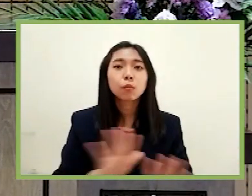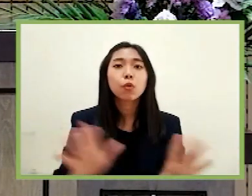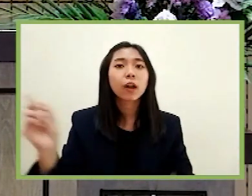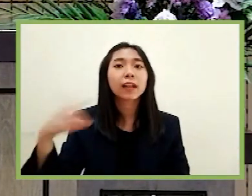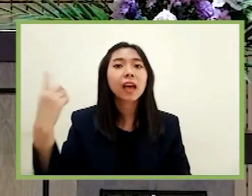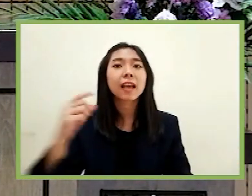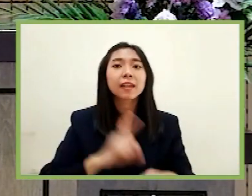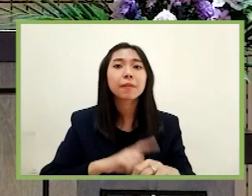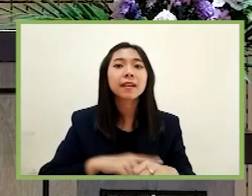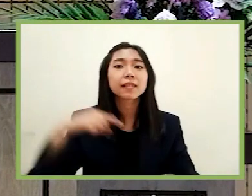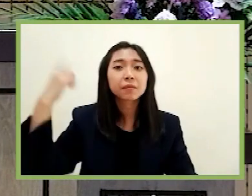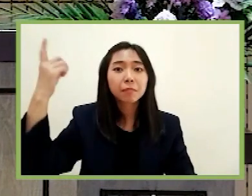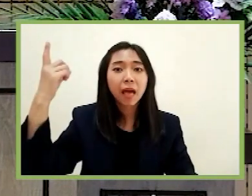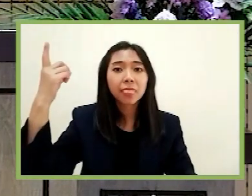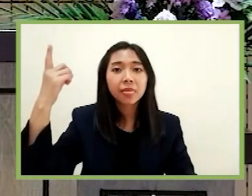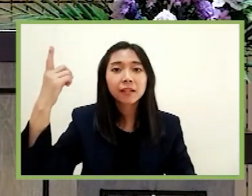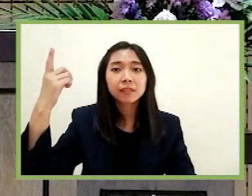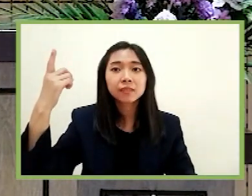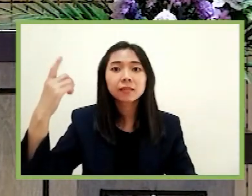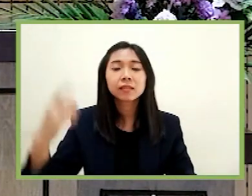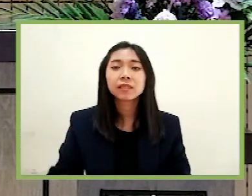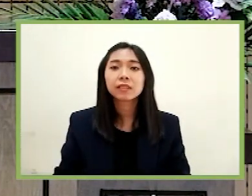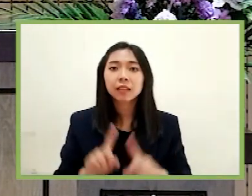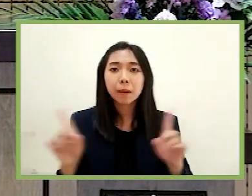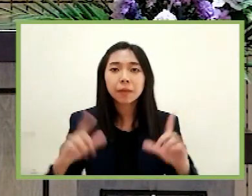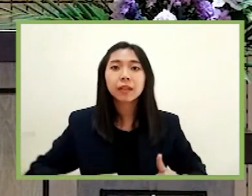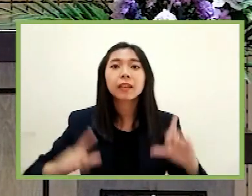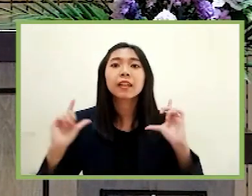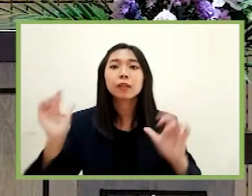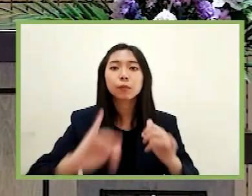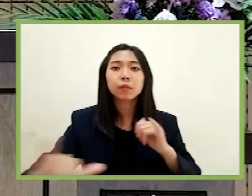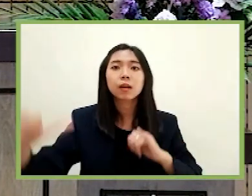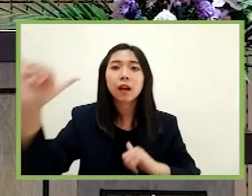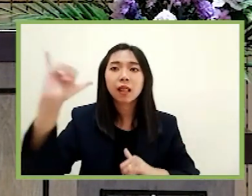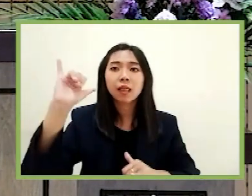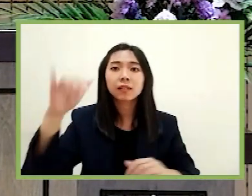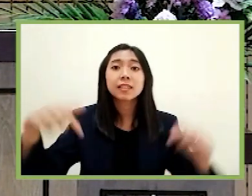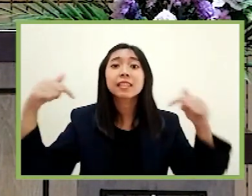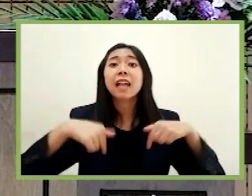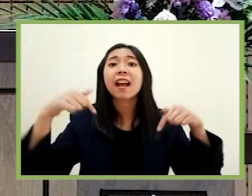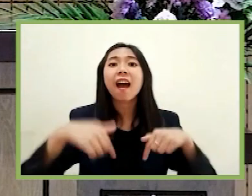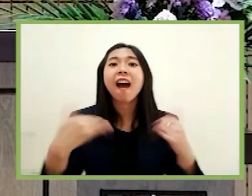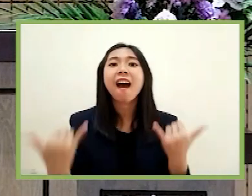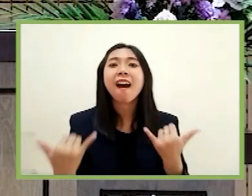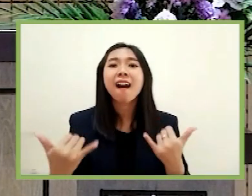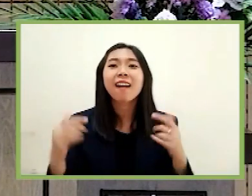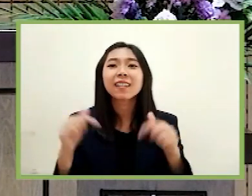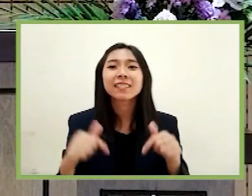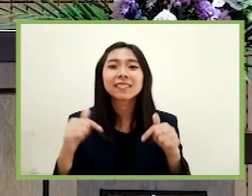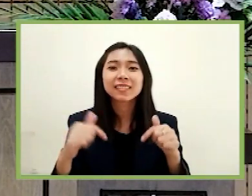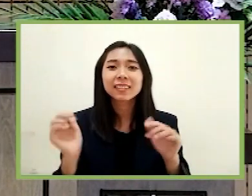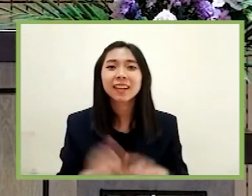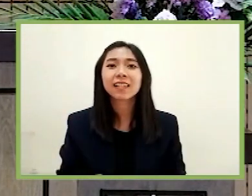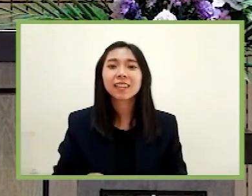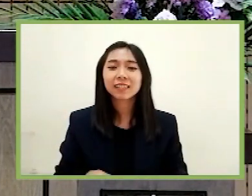soalnya itu segera tetapi hidup abadi yang juga Tuhan mau adalah hidup kita saat ini sekarang